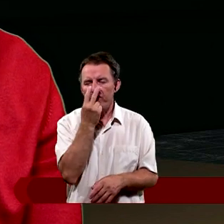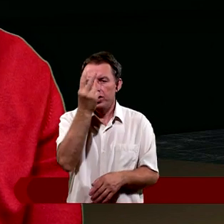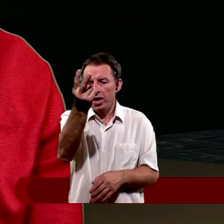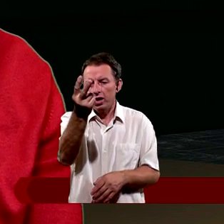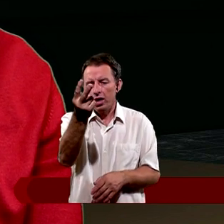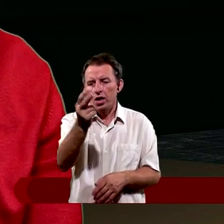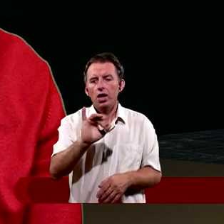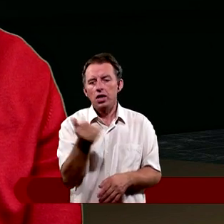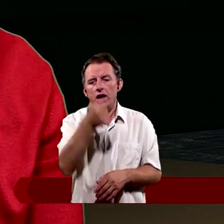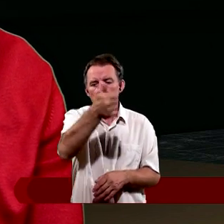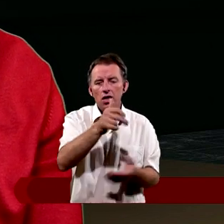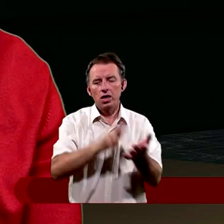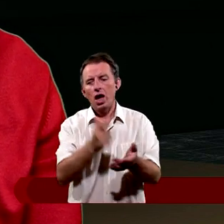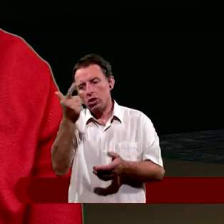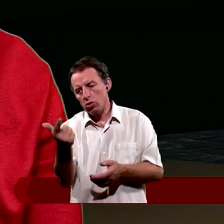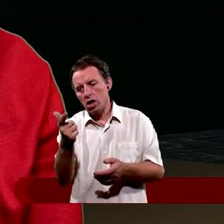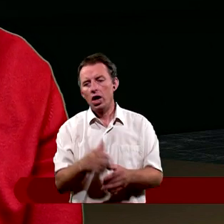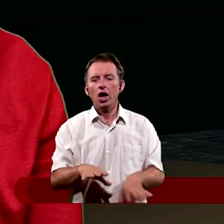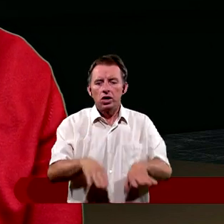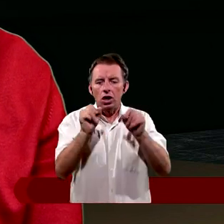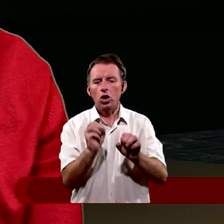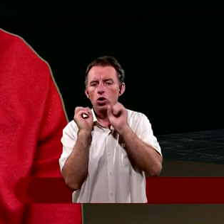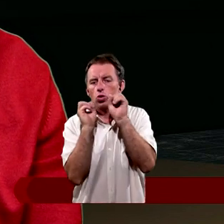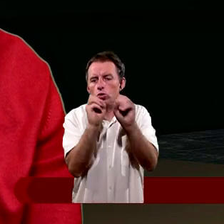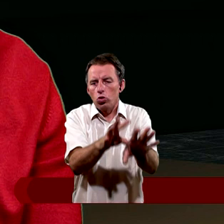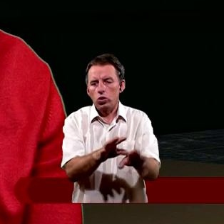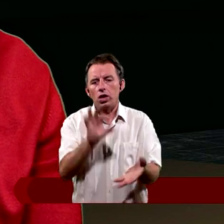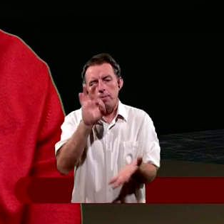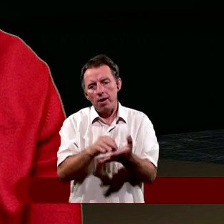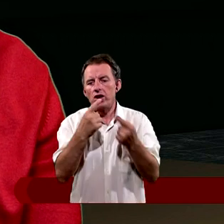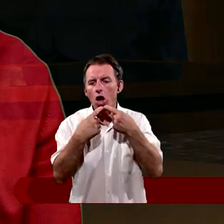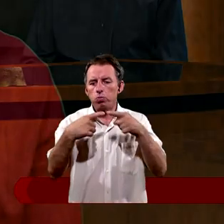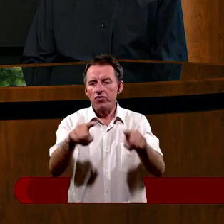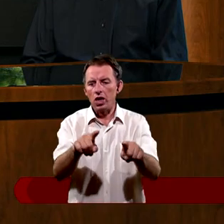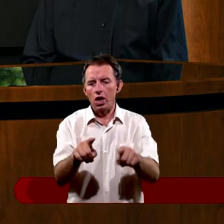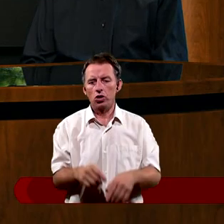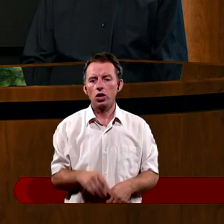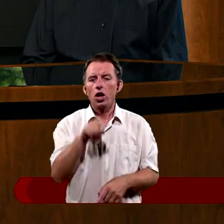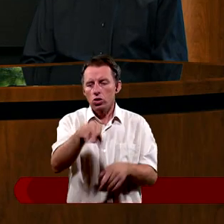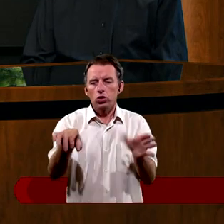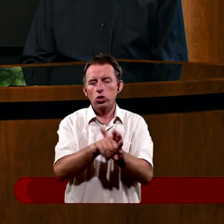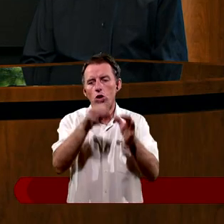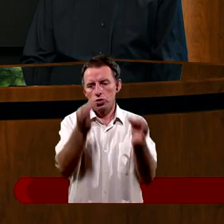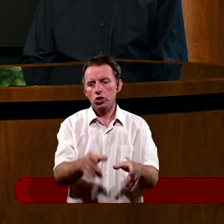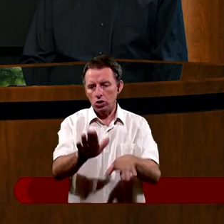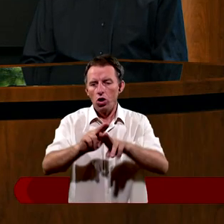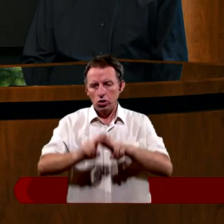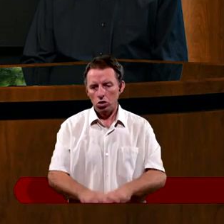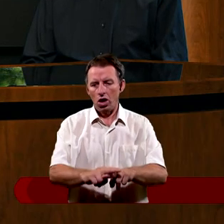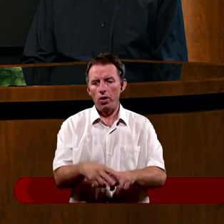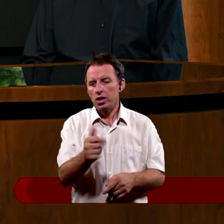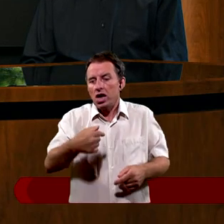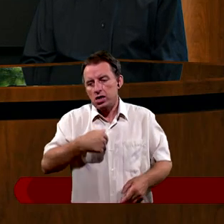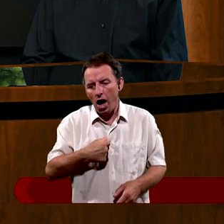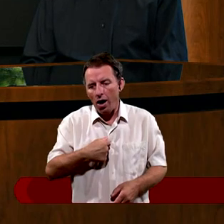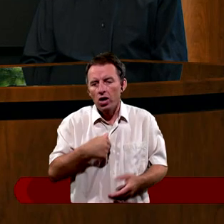widzimy lawinę, jak jeden na drugiego zaczyna zrzucać pewną odpowiedzialność. Właśnie to chyba do dzisiaj zostało.